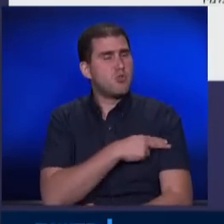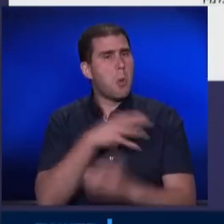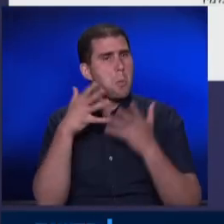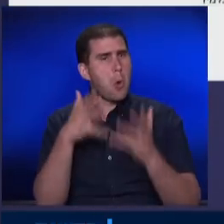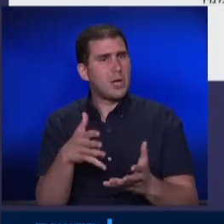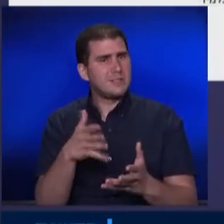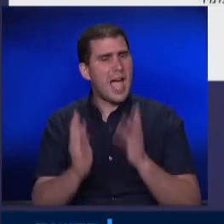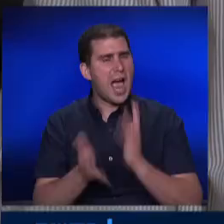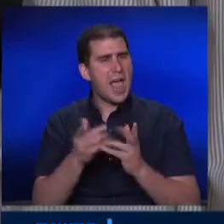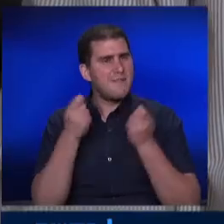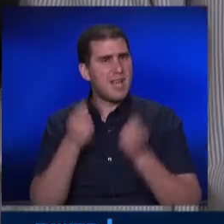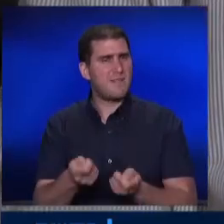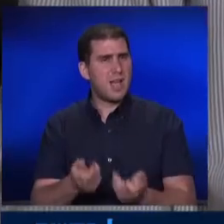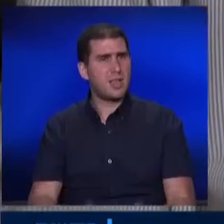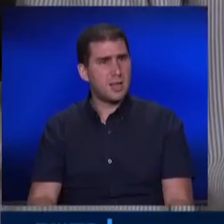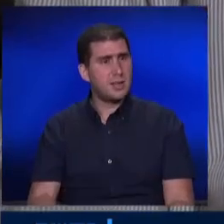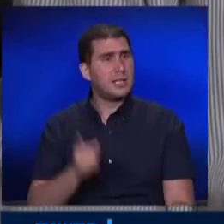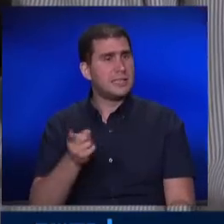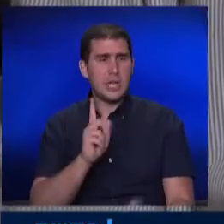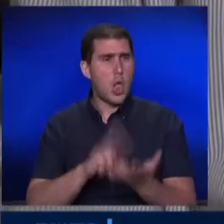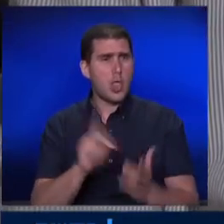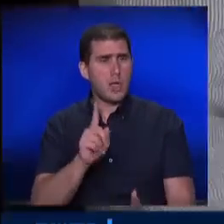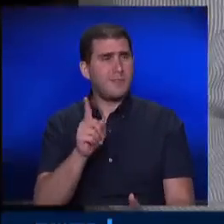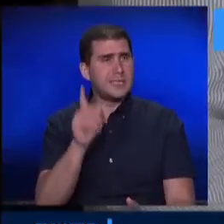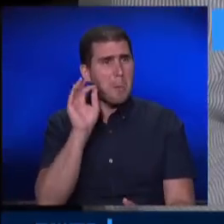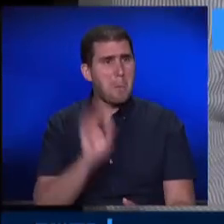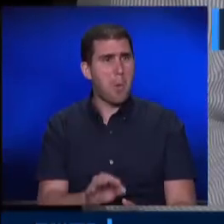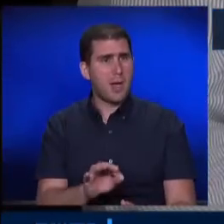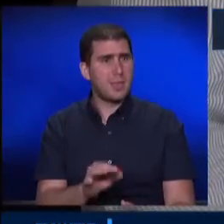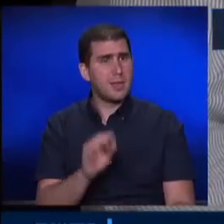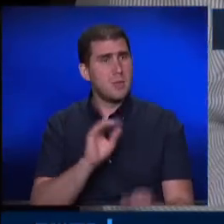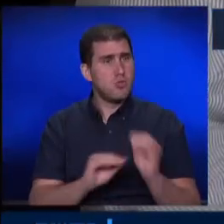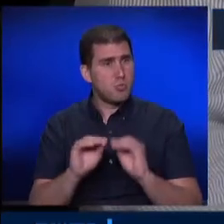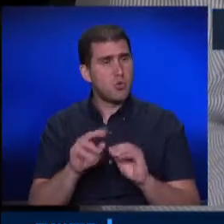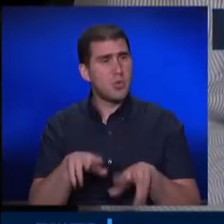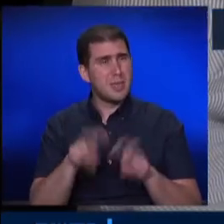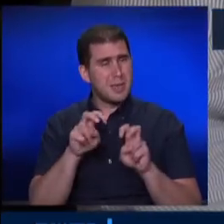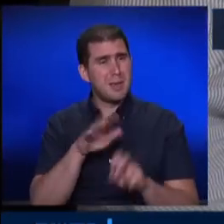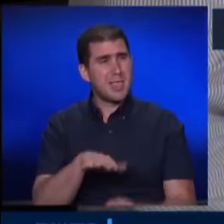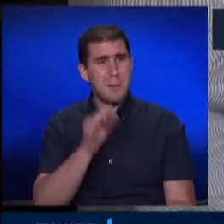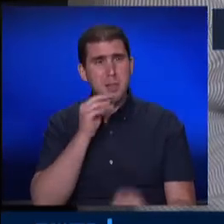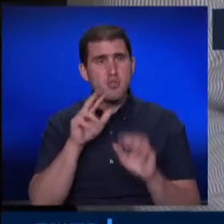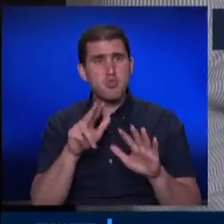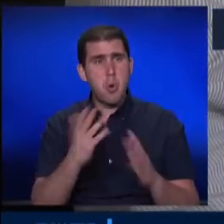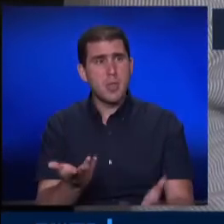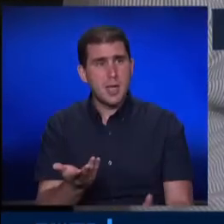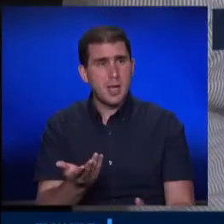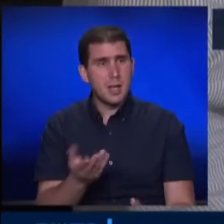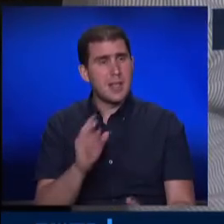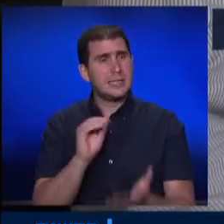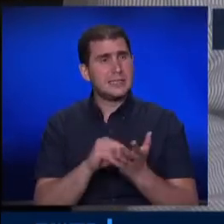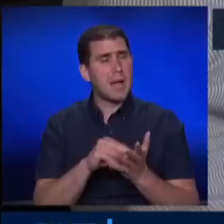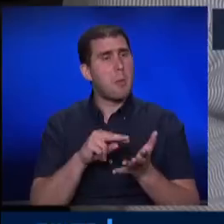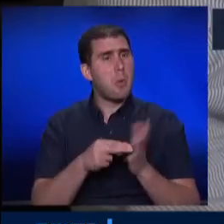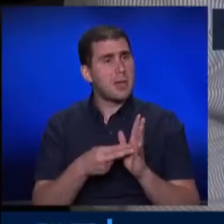הפרוגרסיבי, אלים וכפייתי. זה פשוט לא נכון וזה פשוט פוגעני. השתמשות בילדה בת 8 לצרכים